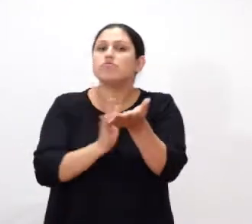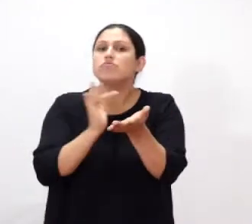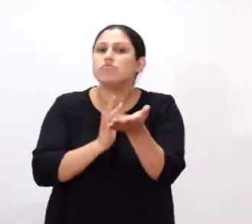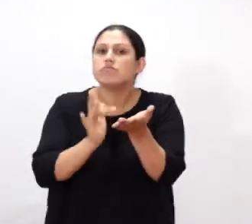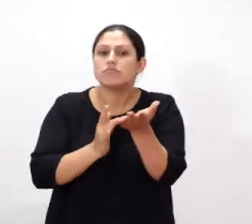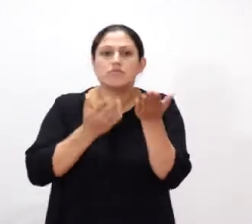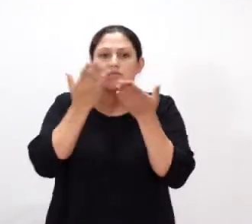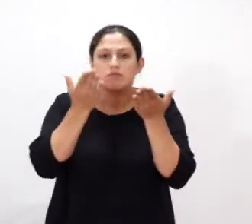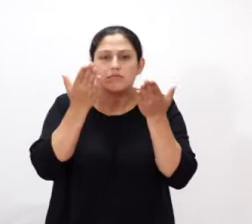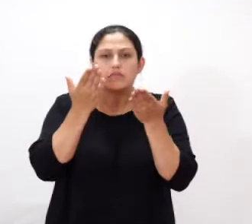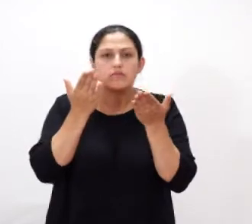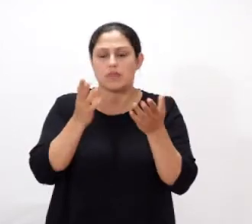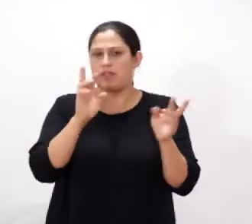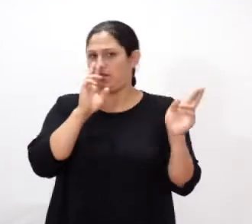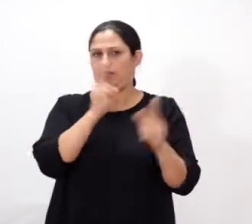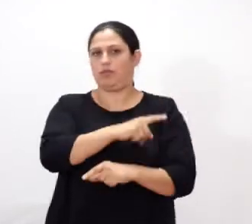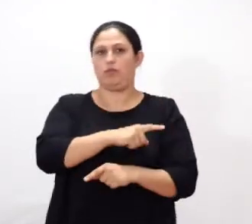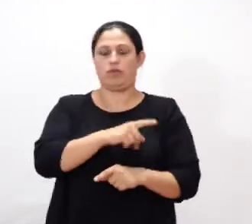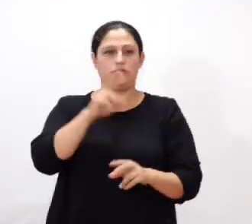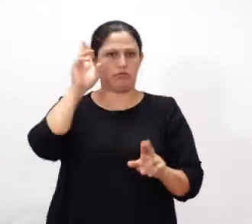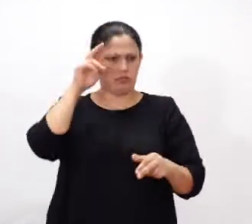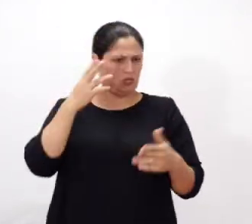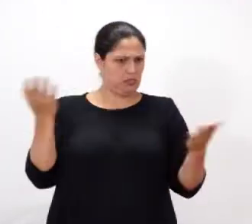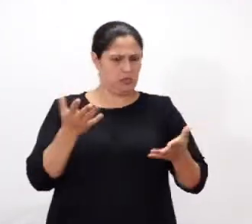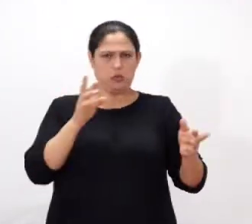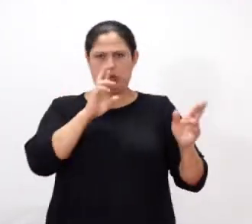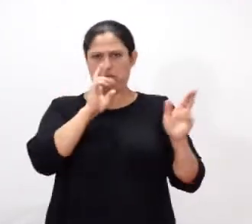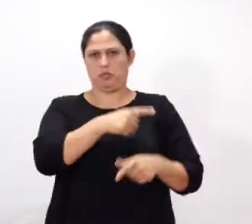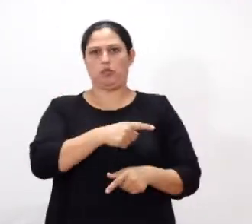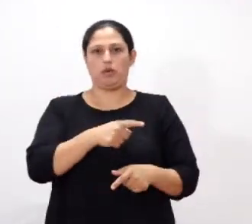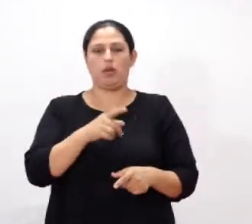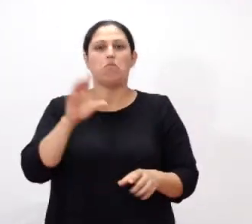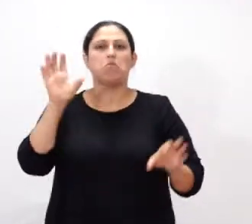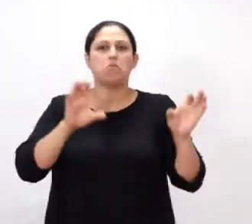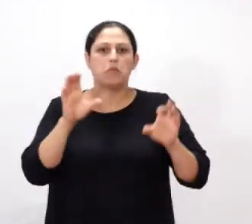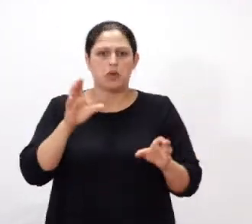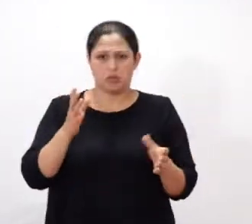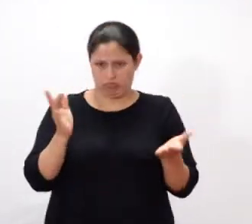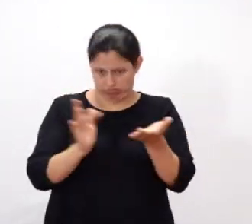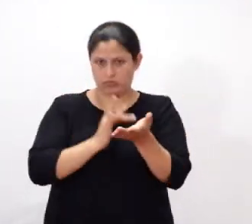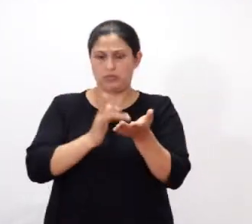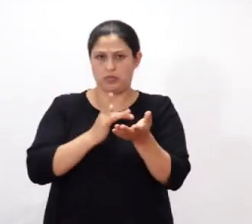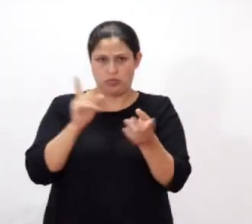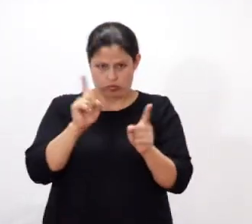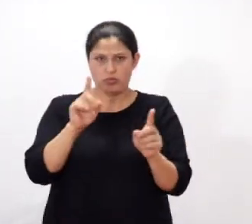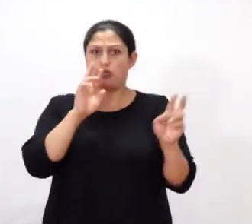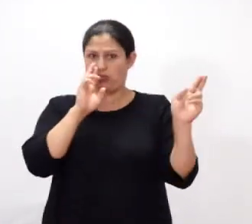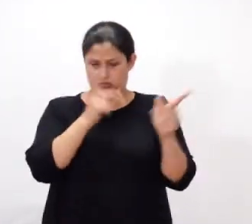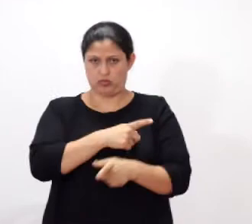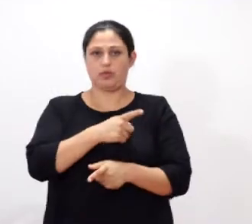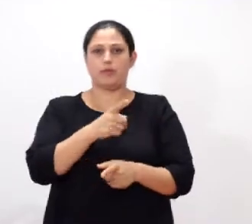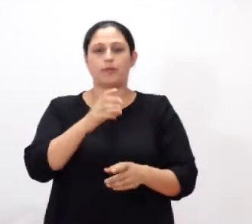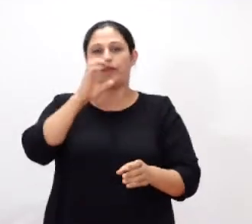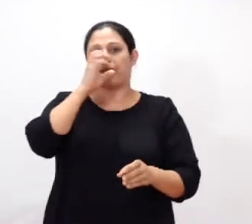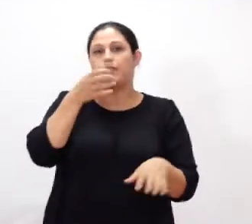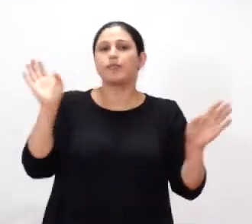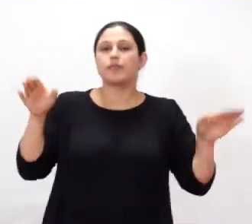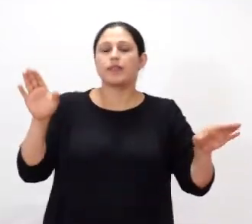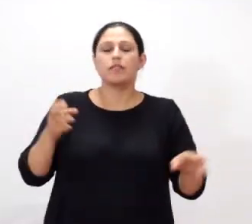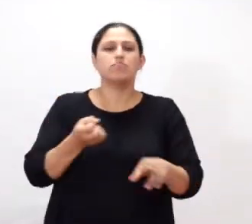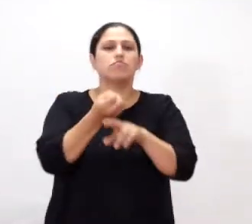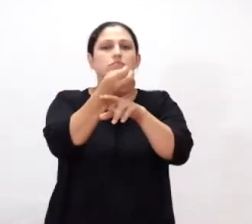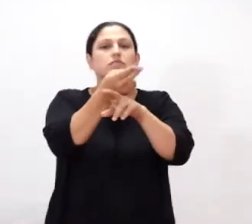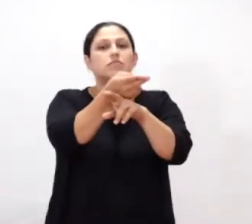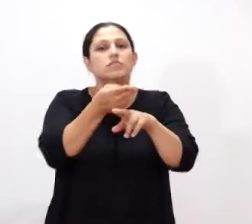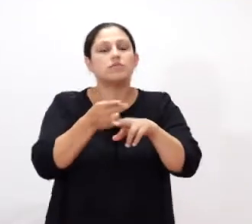خطا چه خیل خطاست نه خود کتاب خوندن خطا باشد روی بالا دراز کشیده کتاب